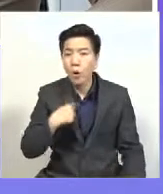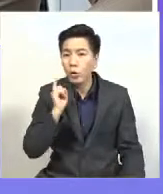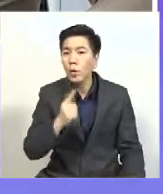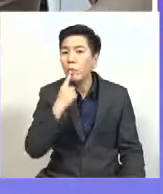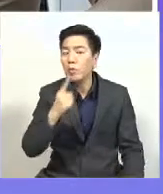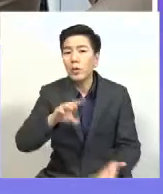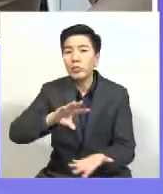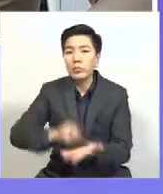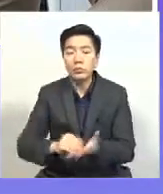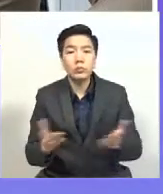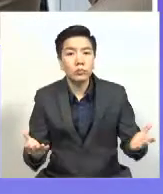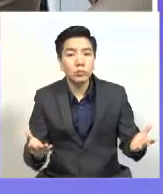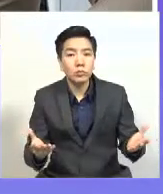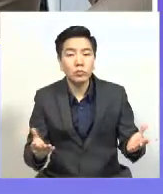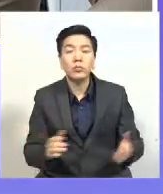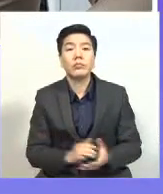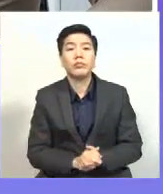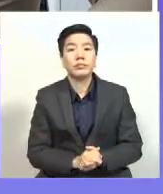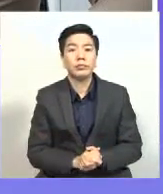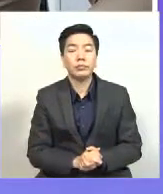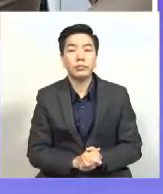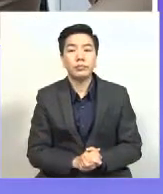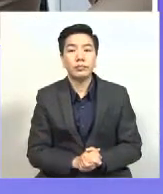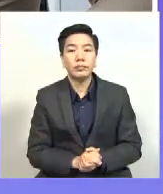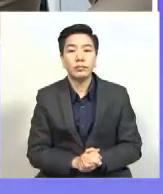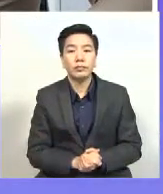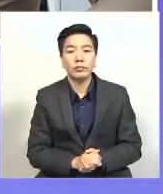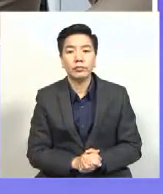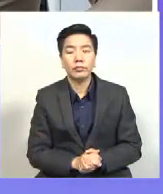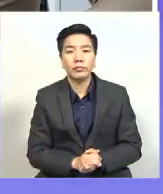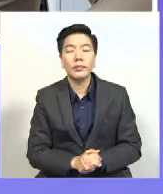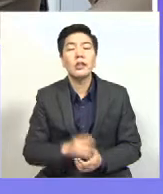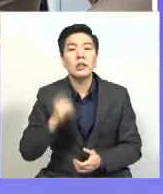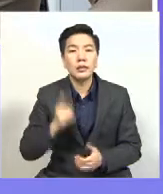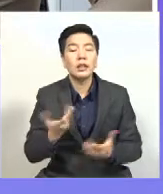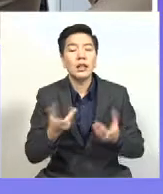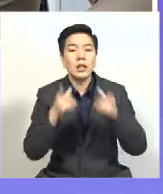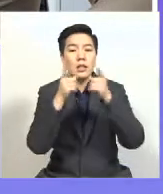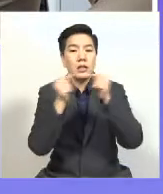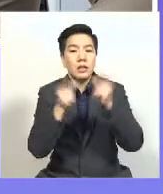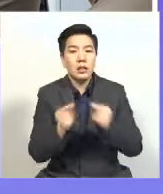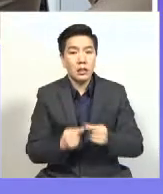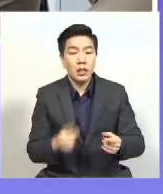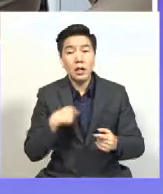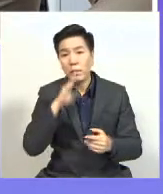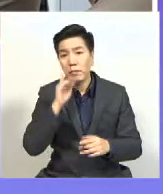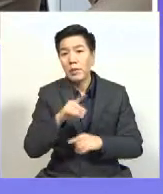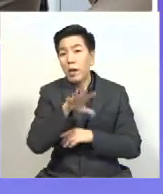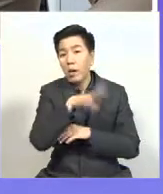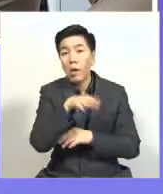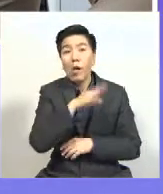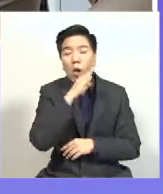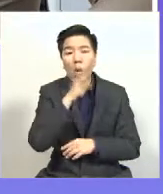ที่ได้รับความเสียหายเป็นเจ้าทุกข์เข้ามาแจ้งความที่ปอทฮะ จริงๆก็แล้วแต่กรณีนะครับอย่างถ้าเกิดเป็นเรื่องการหลอกลวงเนี่ย